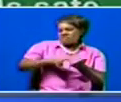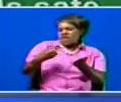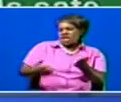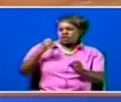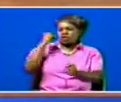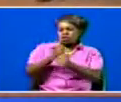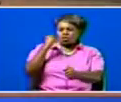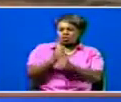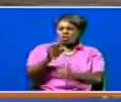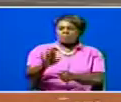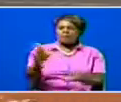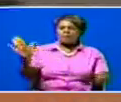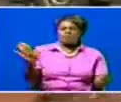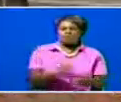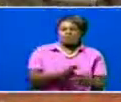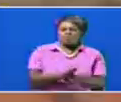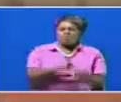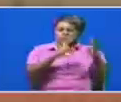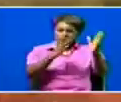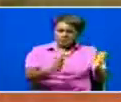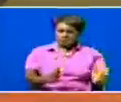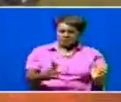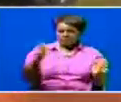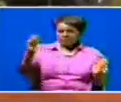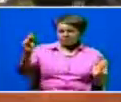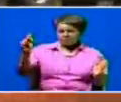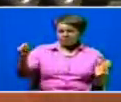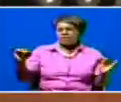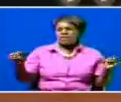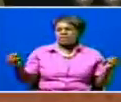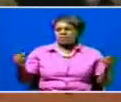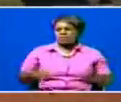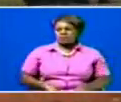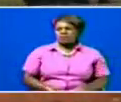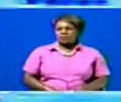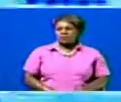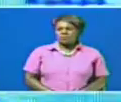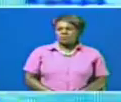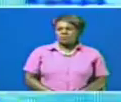kutekeleza wajibu wao kikamilifu. Mark na Maswa, KTN News.